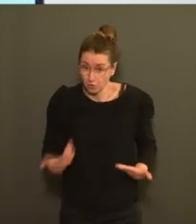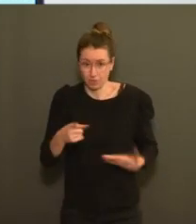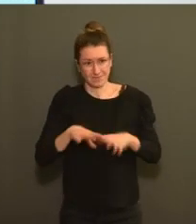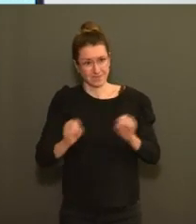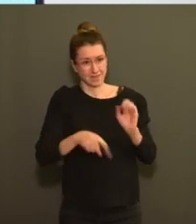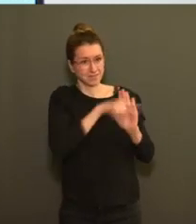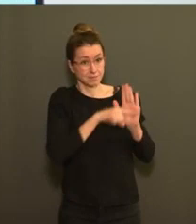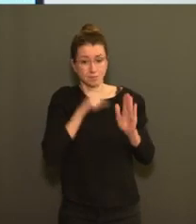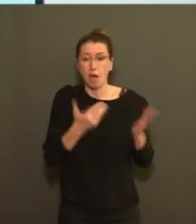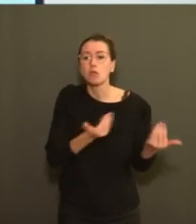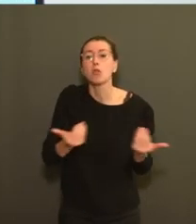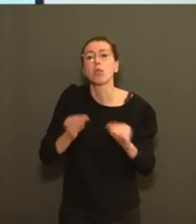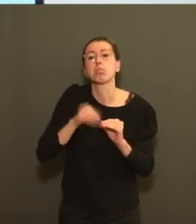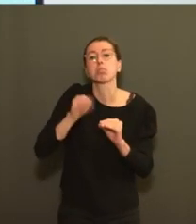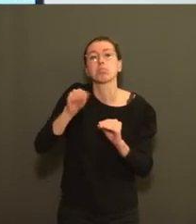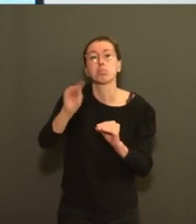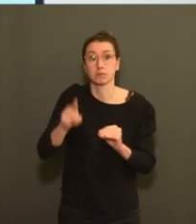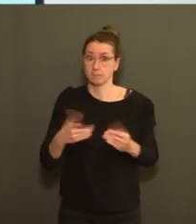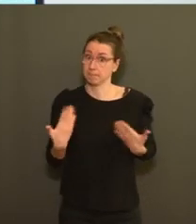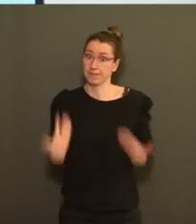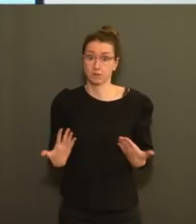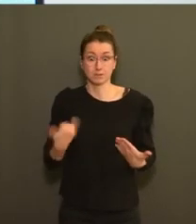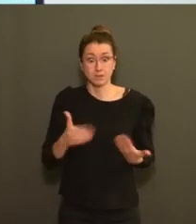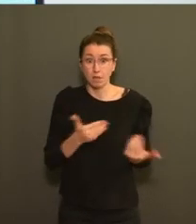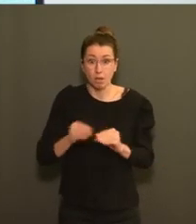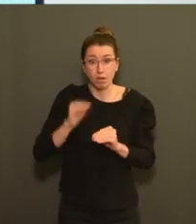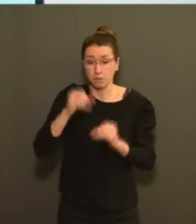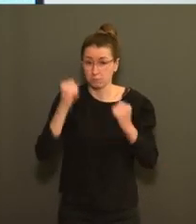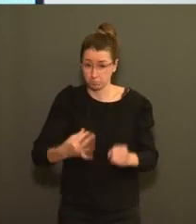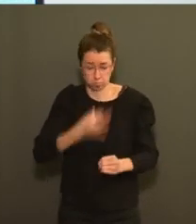faire pour aider le système à tenir le coup. Alors si on en